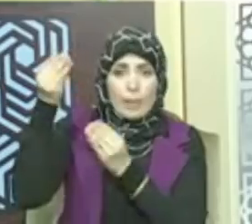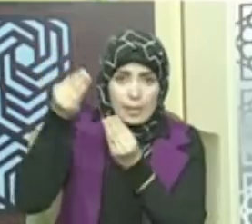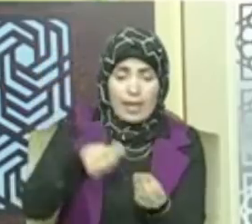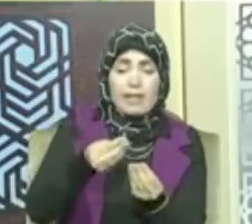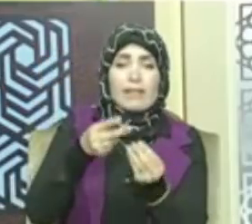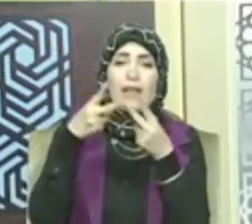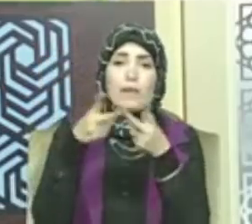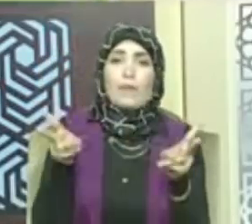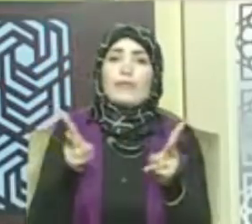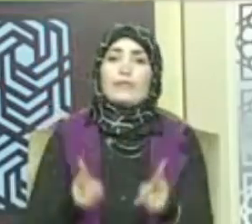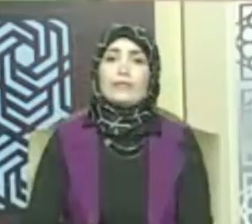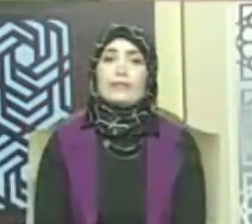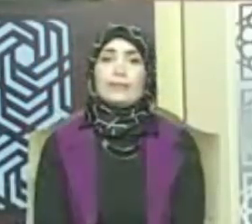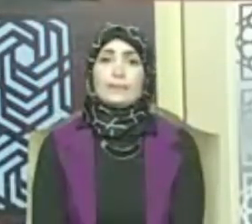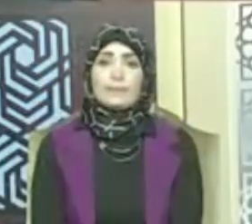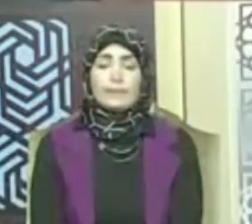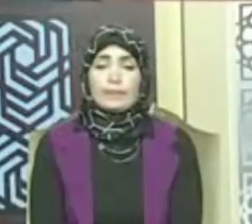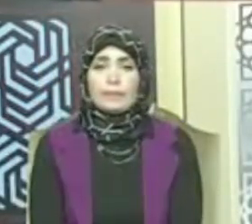أعطاه إياه.